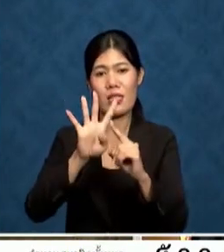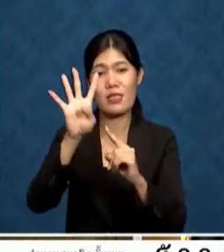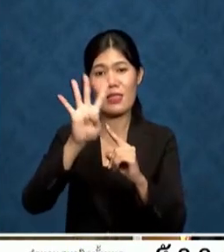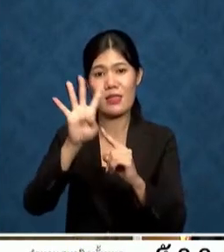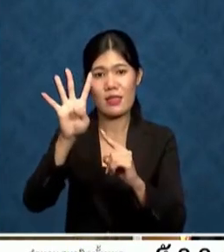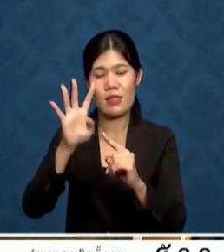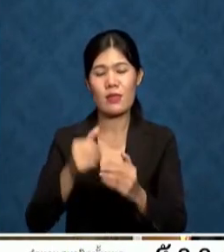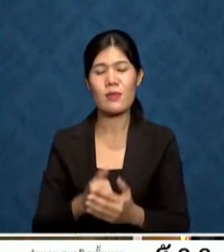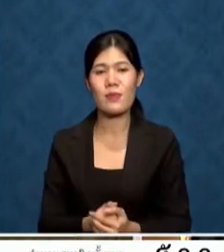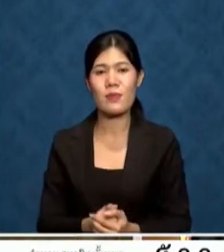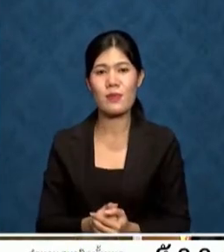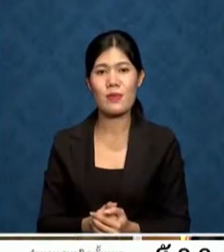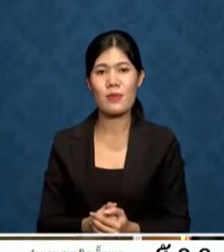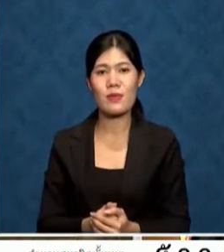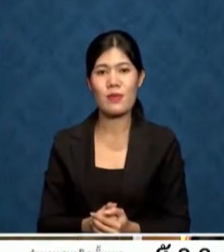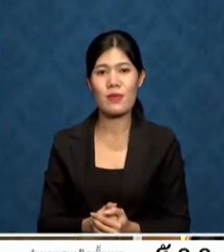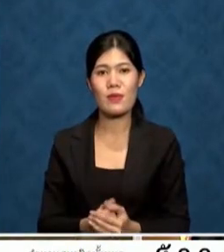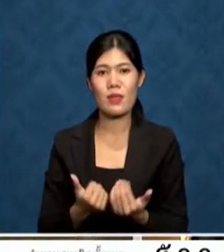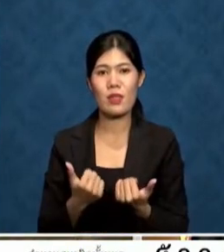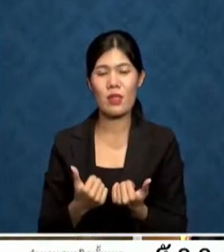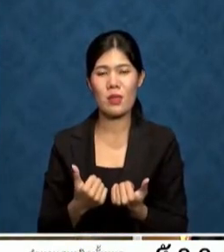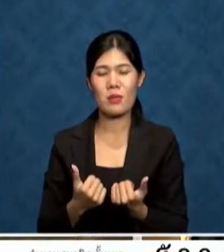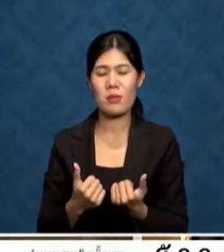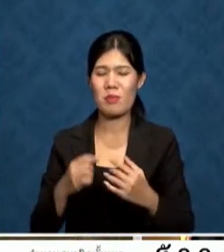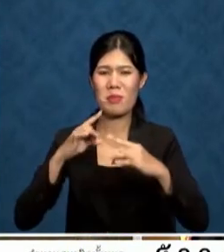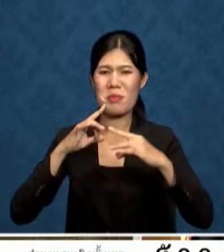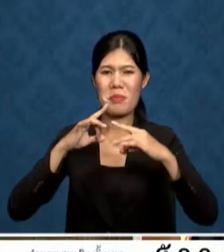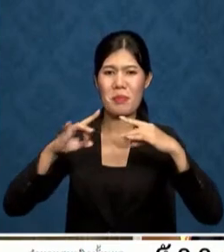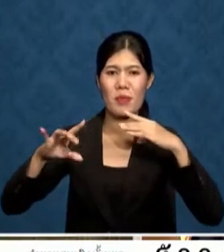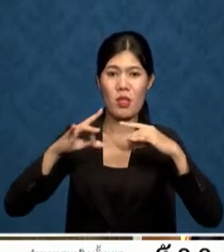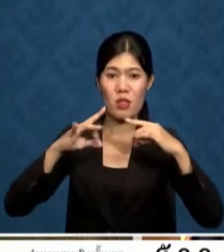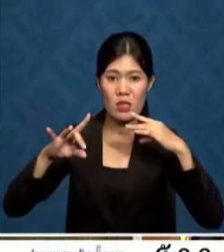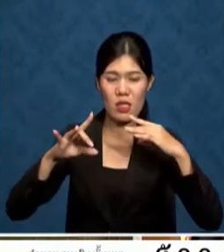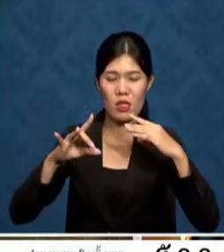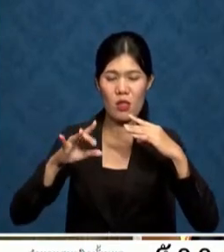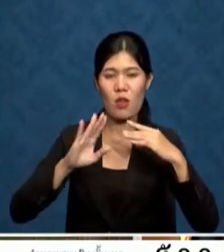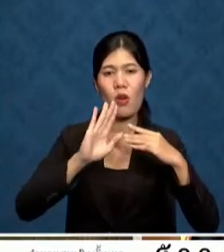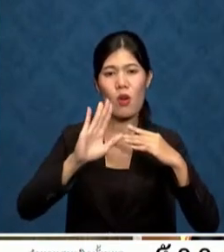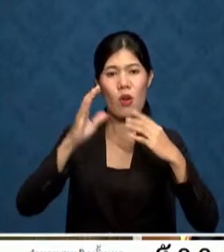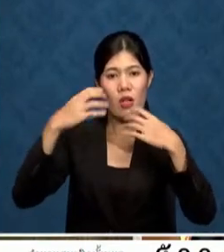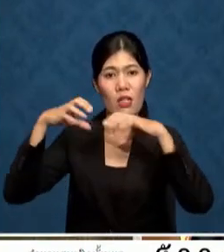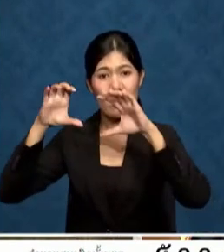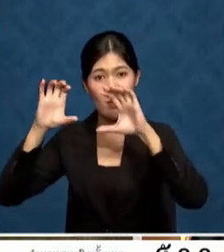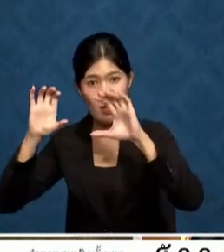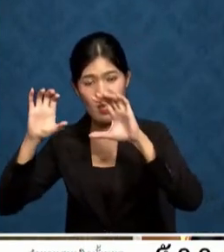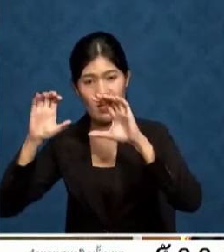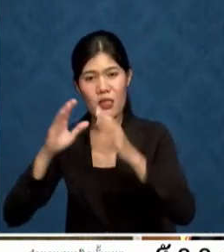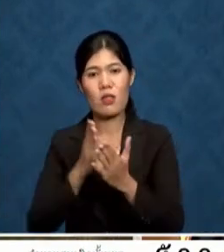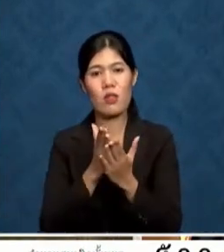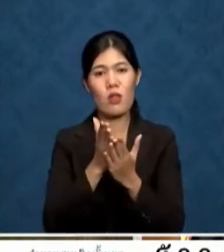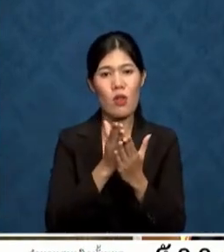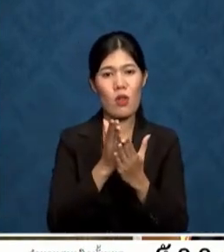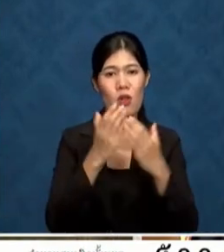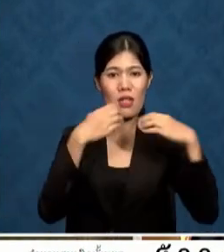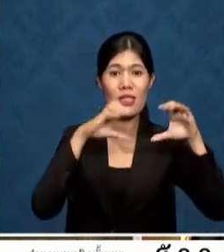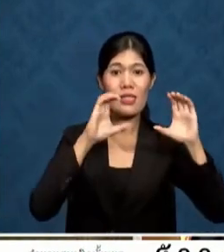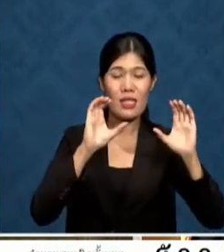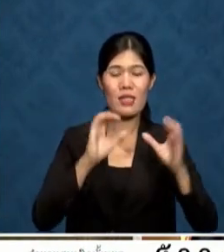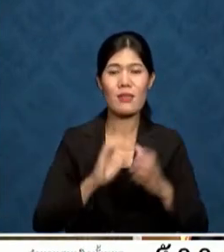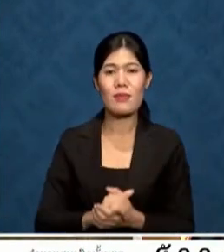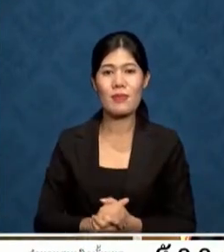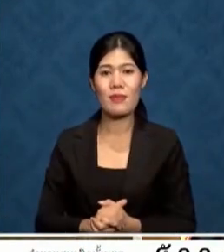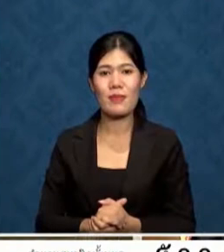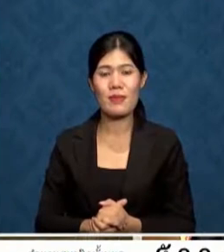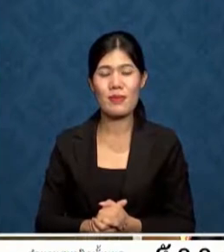ความหลงทางที่เกิดจากการไม่เข้าใจกันระหว่างรัฐบาลและหน่วยราชการในความเป็นจริงนะครับ